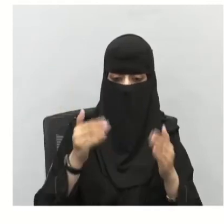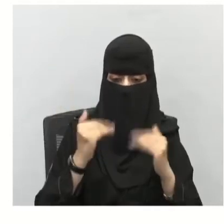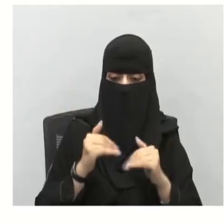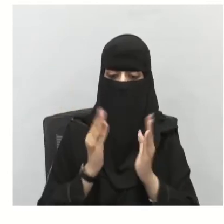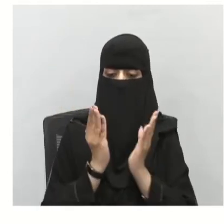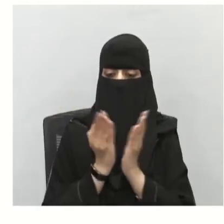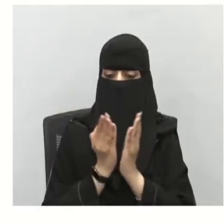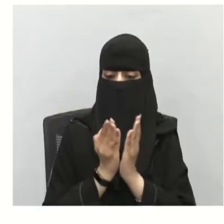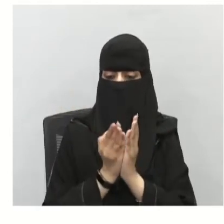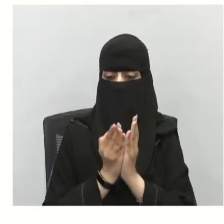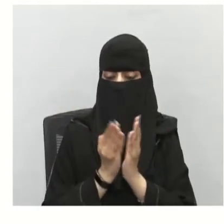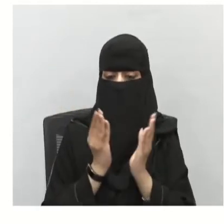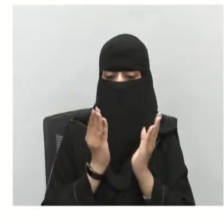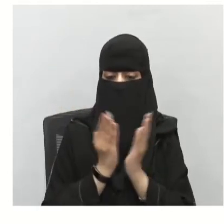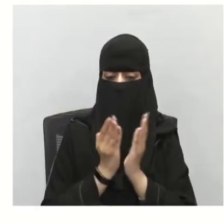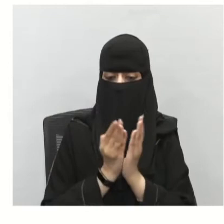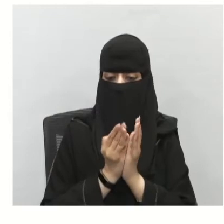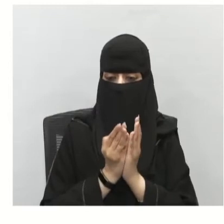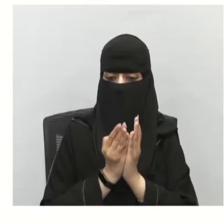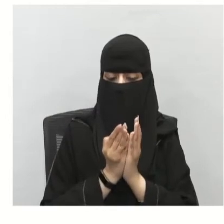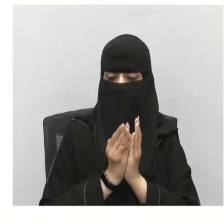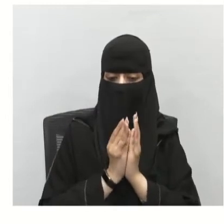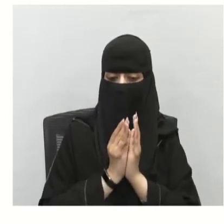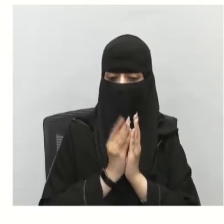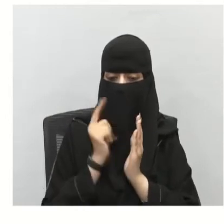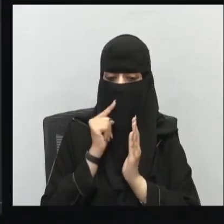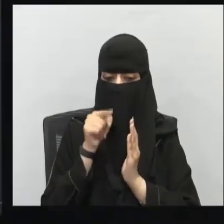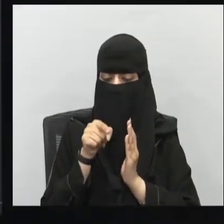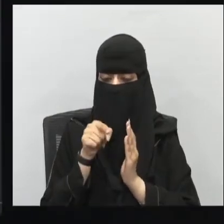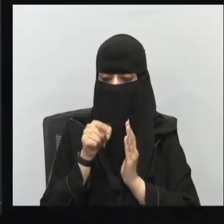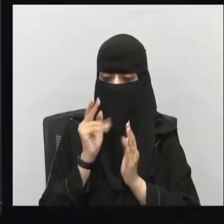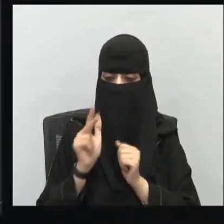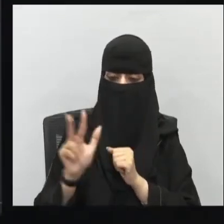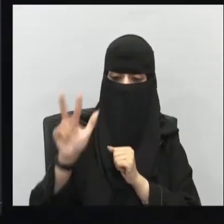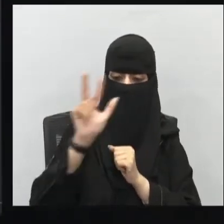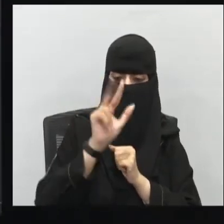مدرسة، مدرسة، أدخل عليها ال.